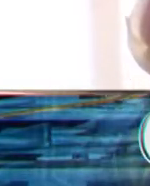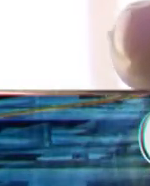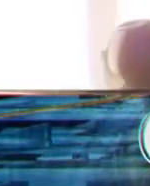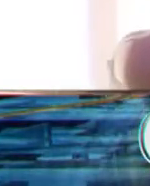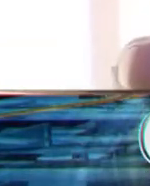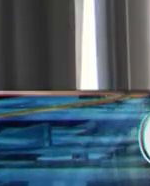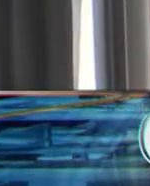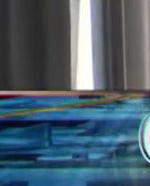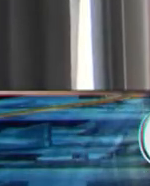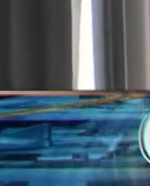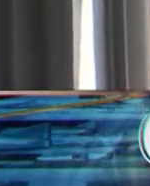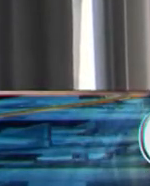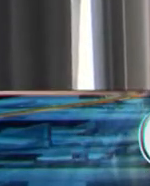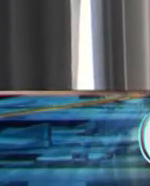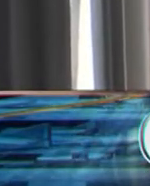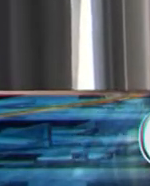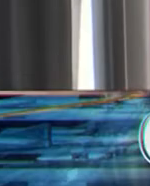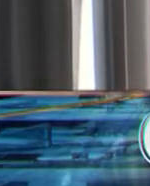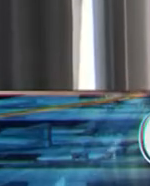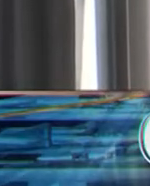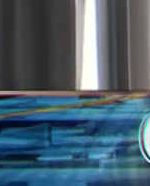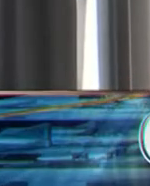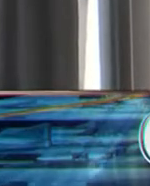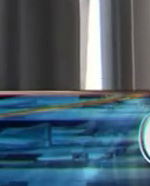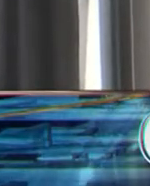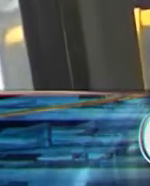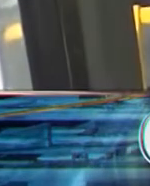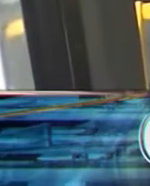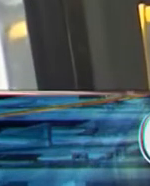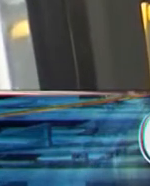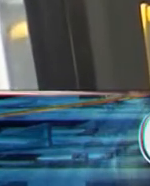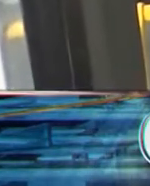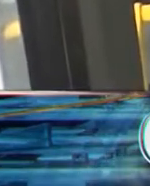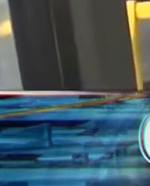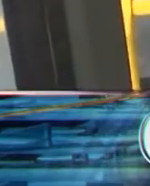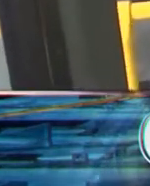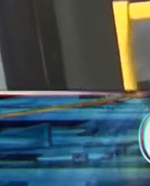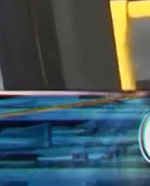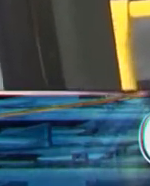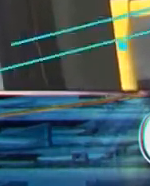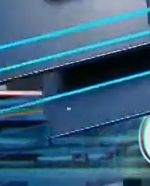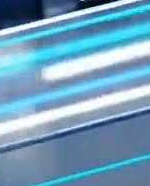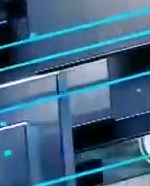Деньги на карту. В Талдыкургане запущен проект электронного билетирования в общественном транспорте.